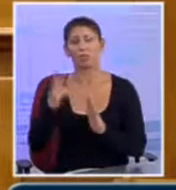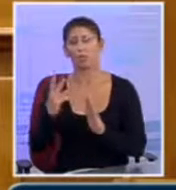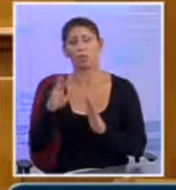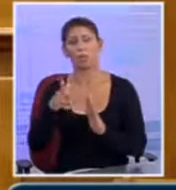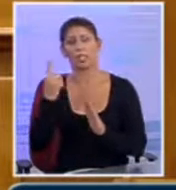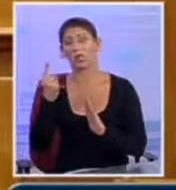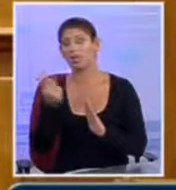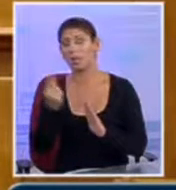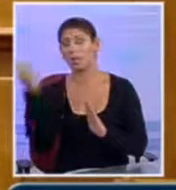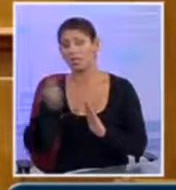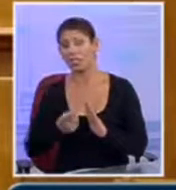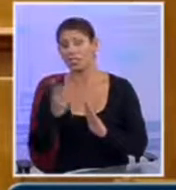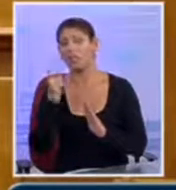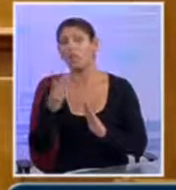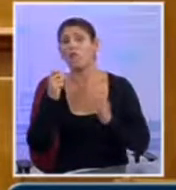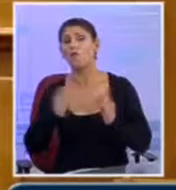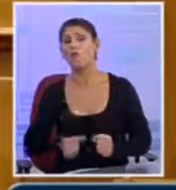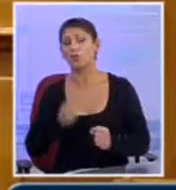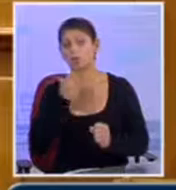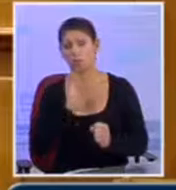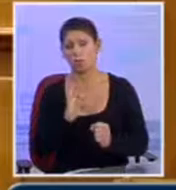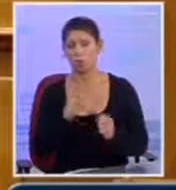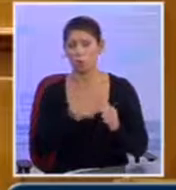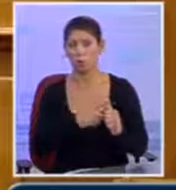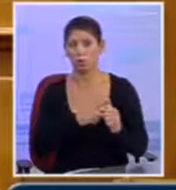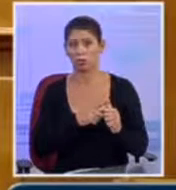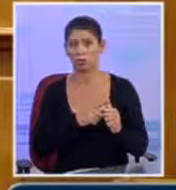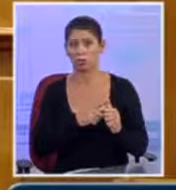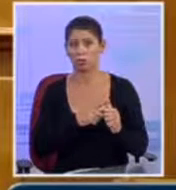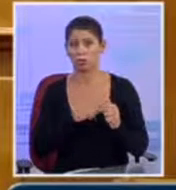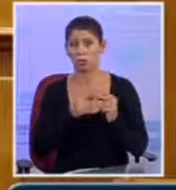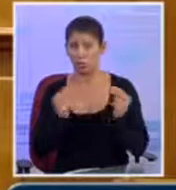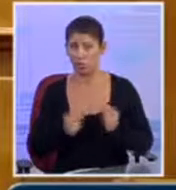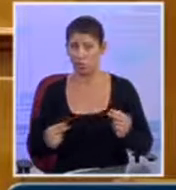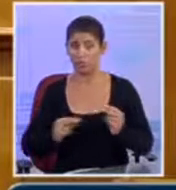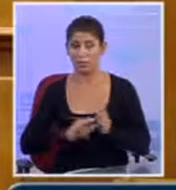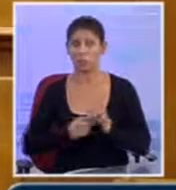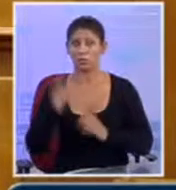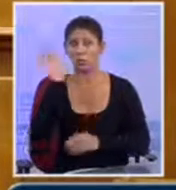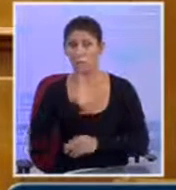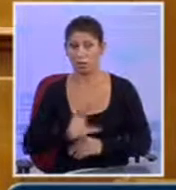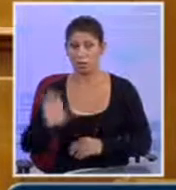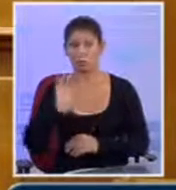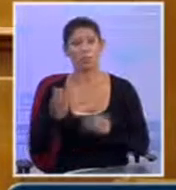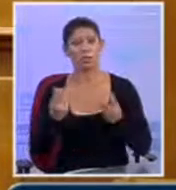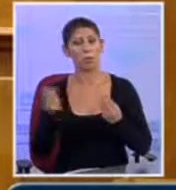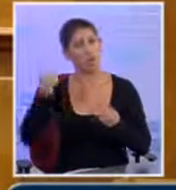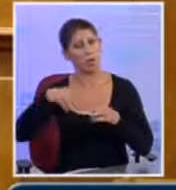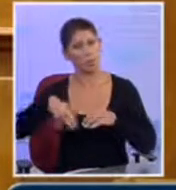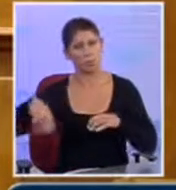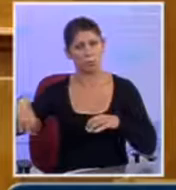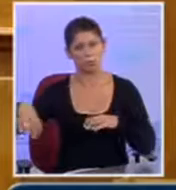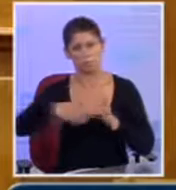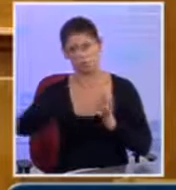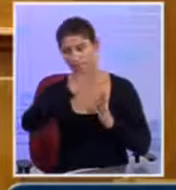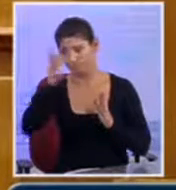είναι και στο 1,5% για δύο βασικούς λόγους. Πρώτον, από τις επιδόσεις οικονομίας στον τουρισμό και σε πολλούς άλλους τομείς στη